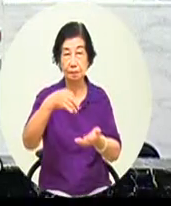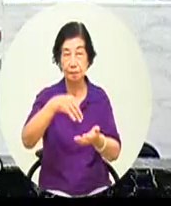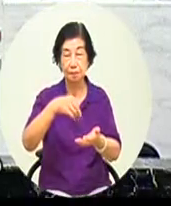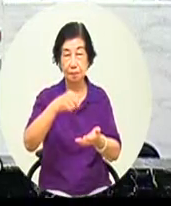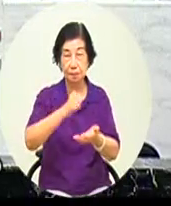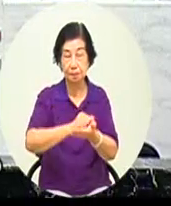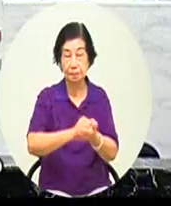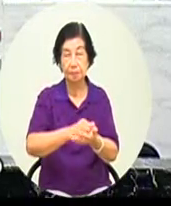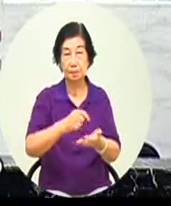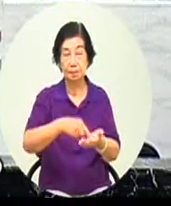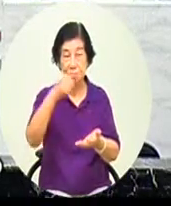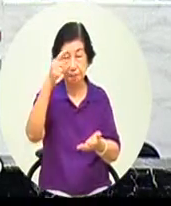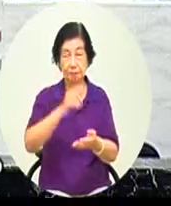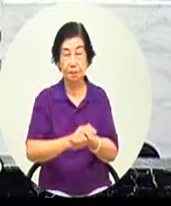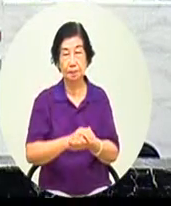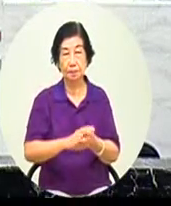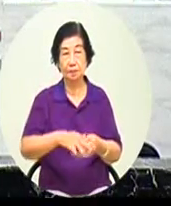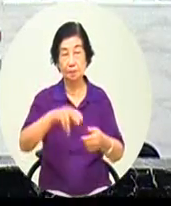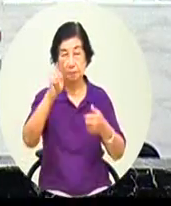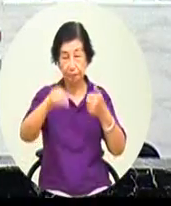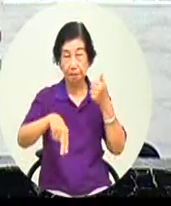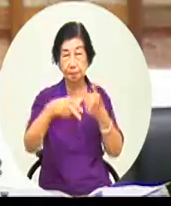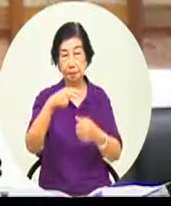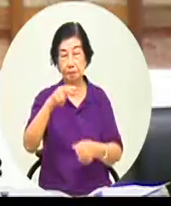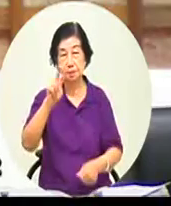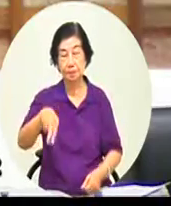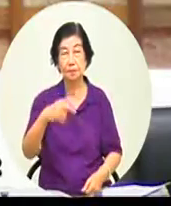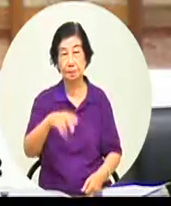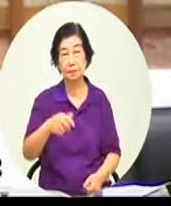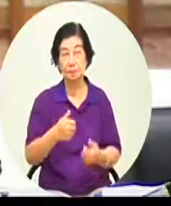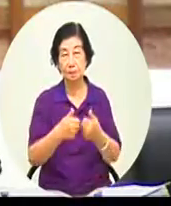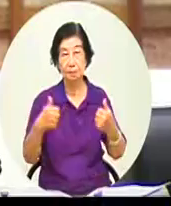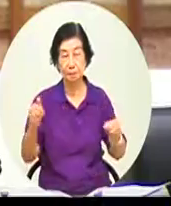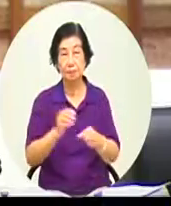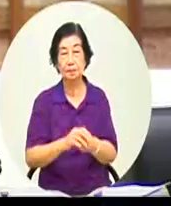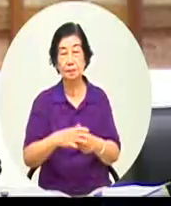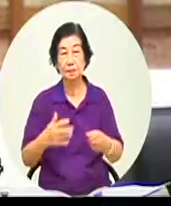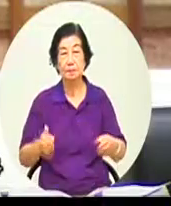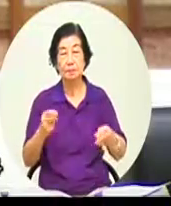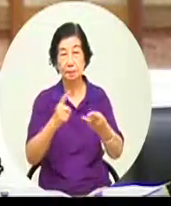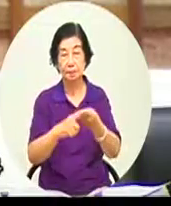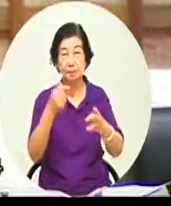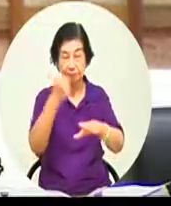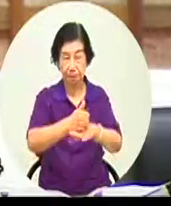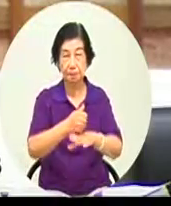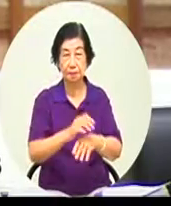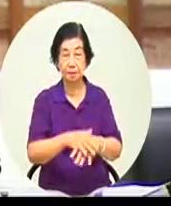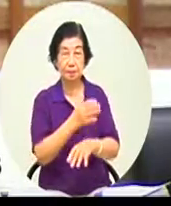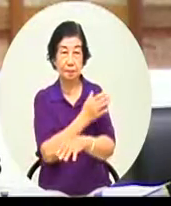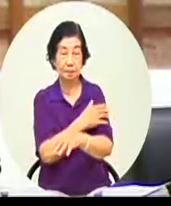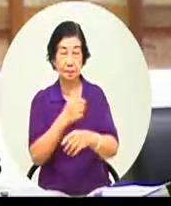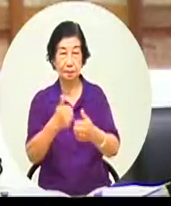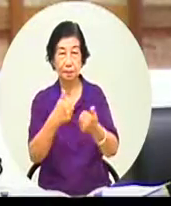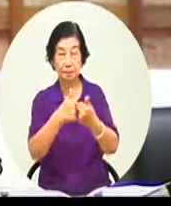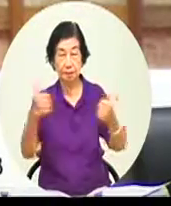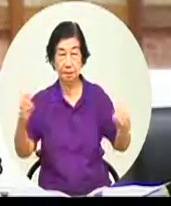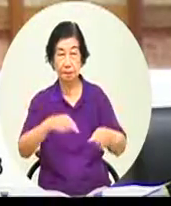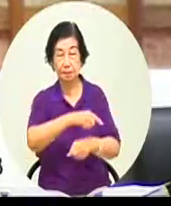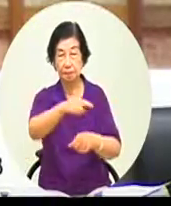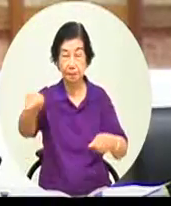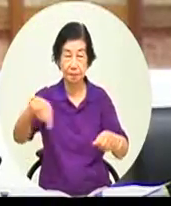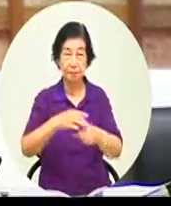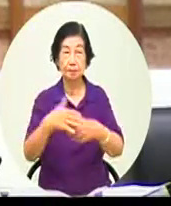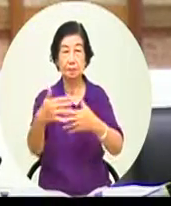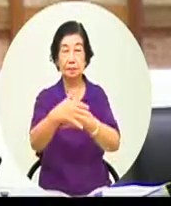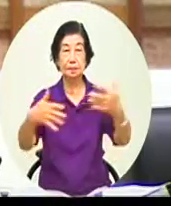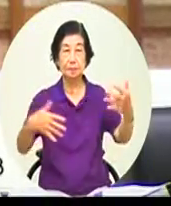刘德林刘议员，15分钟。 会议主席，我们陈议员，然后我们今天所有交通部门的